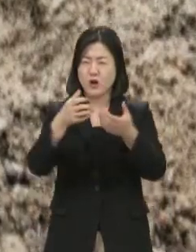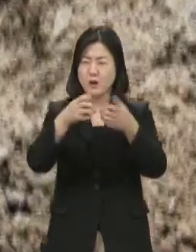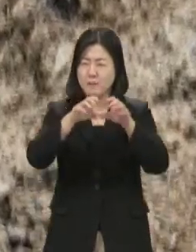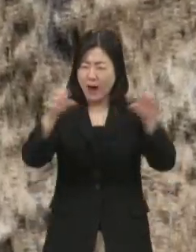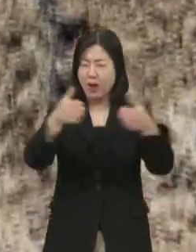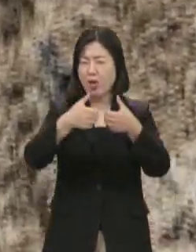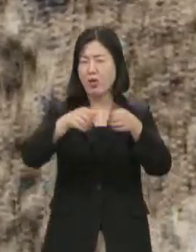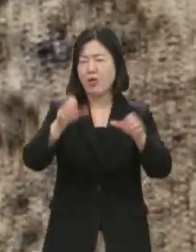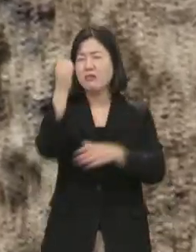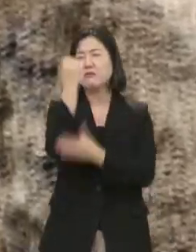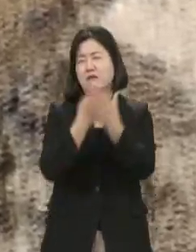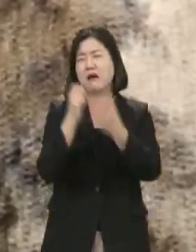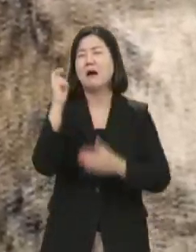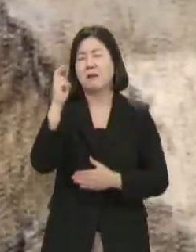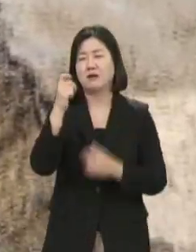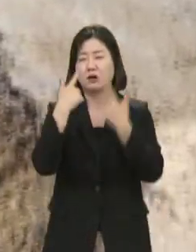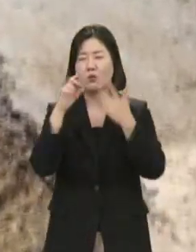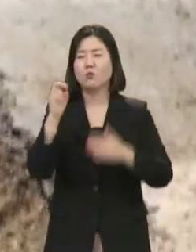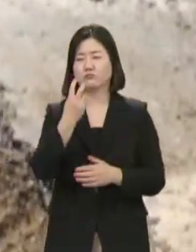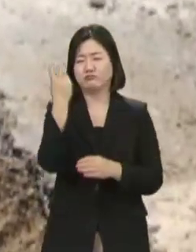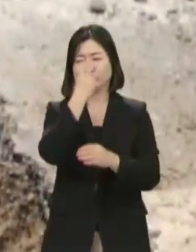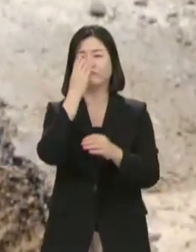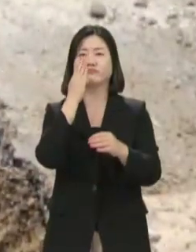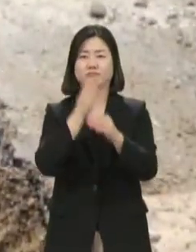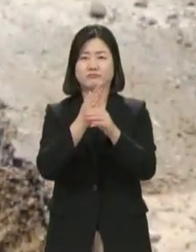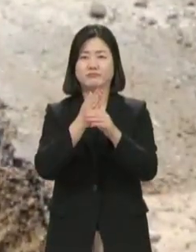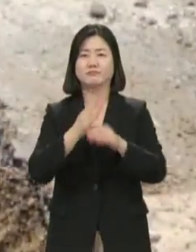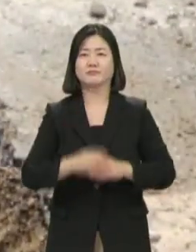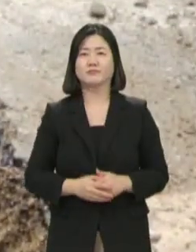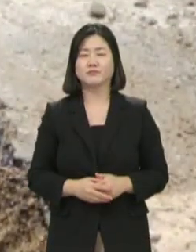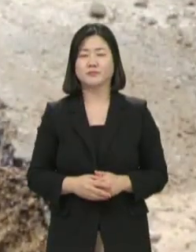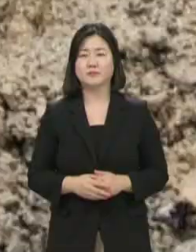수도관이 파열된 것으로 보고 정확한 원인을 살피고 있습니다